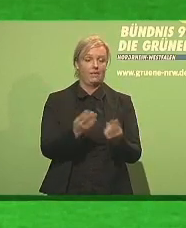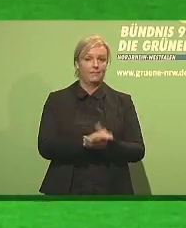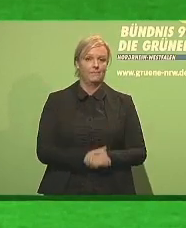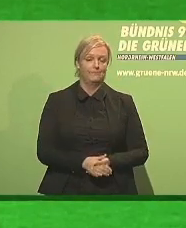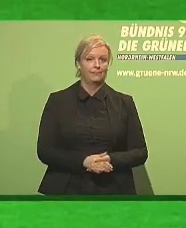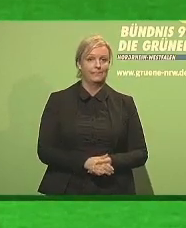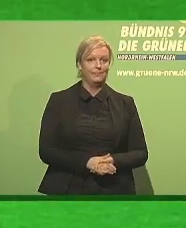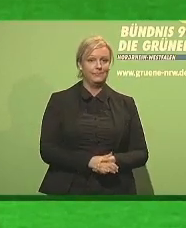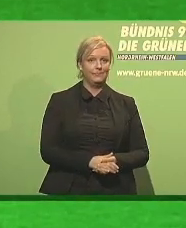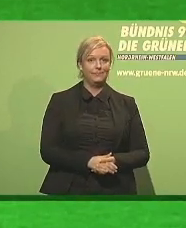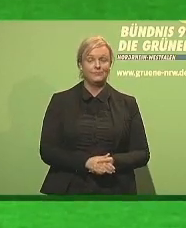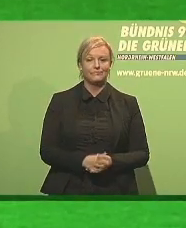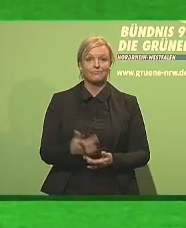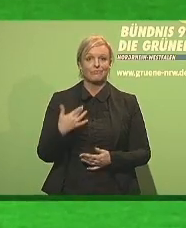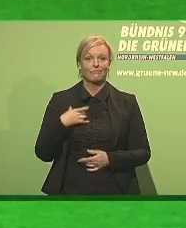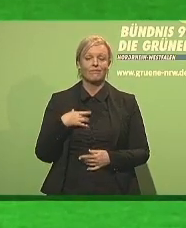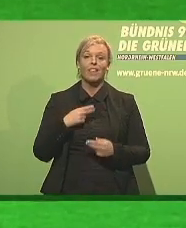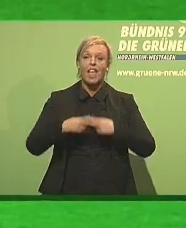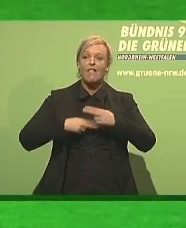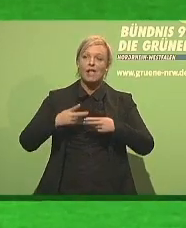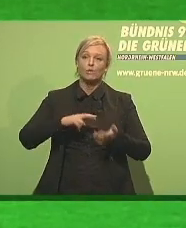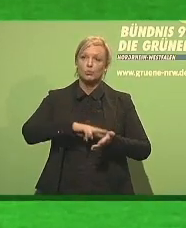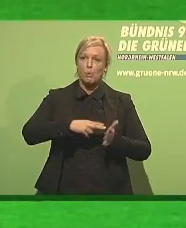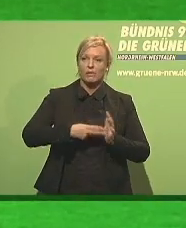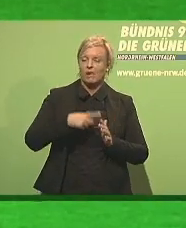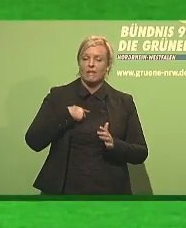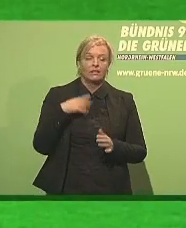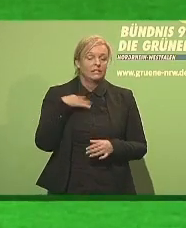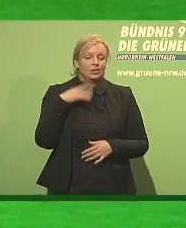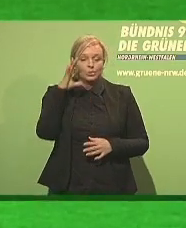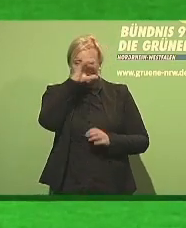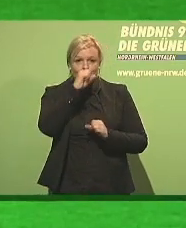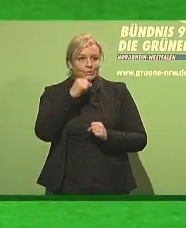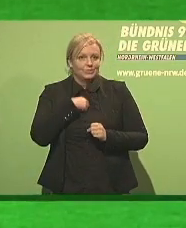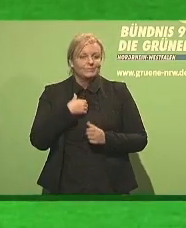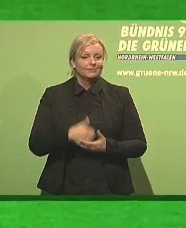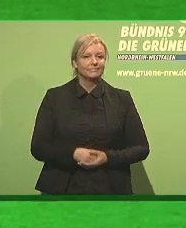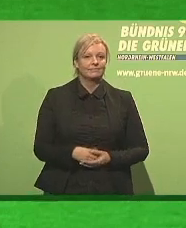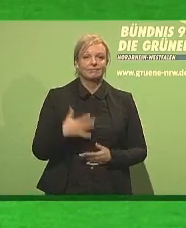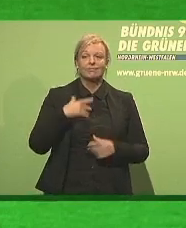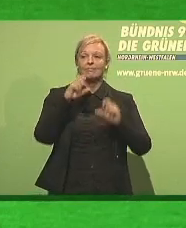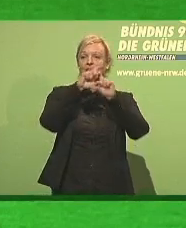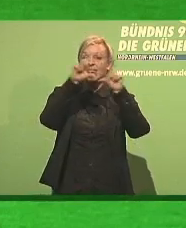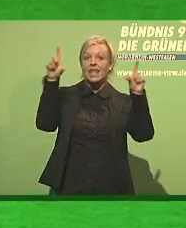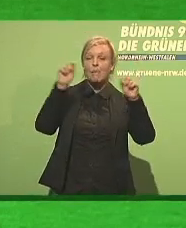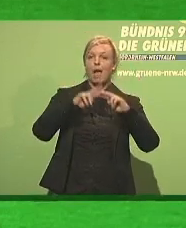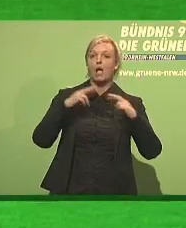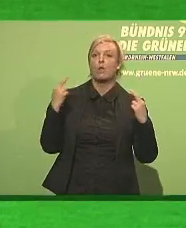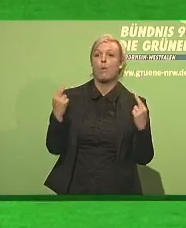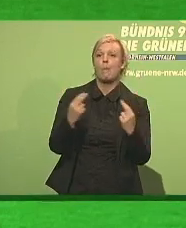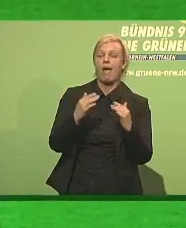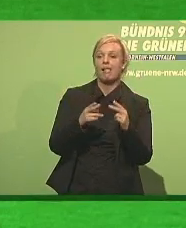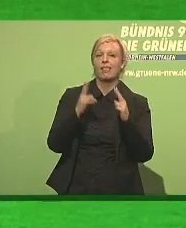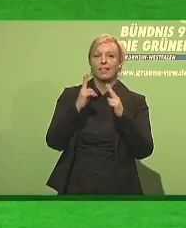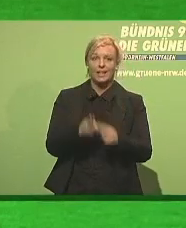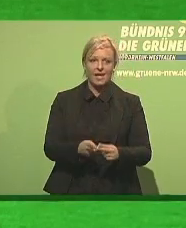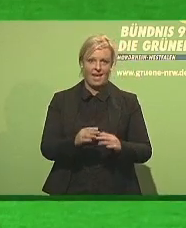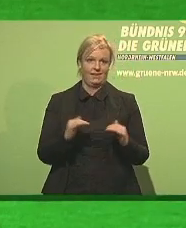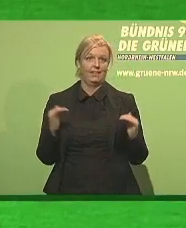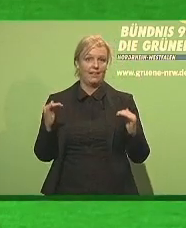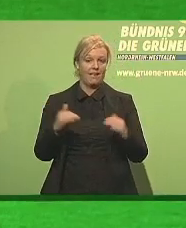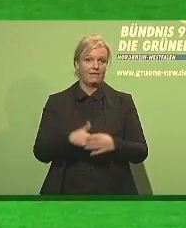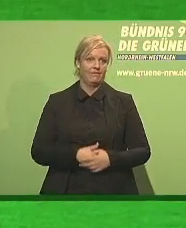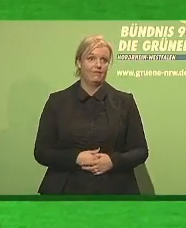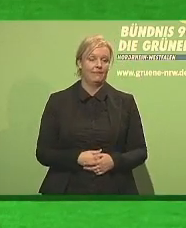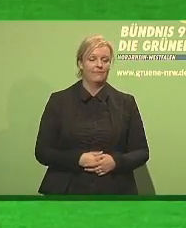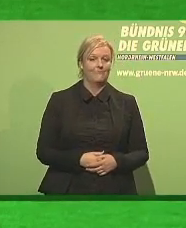Ich bin Entwicklungspolitikerin aus Leidenschaft. Mein Thema ist die globale Gerechtigkeit. Das begann